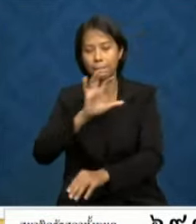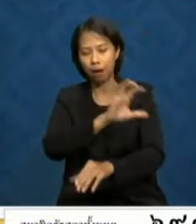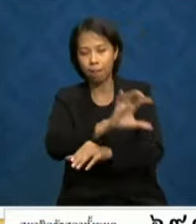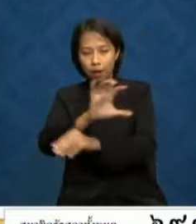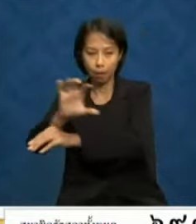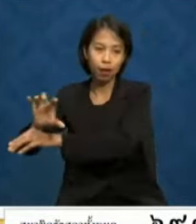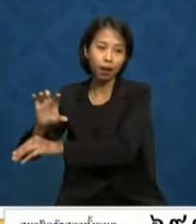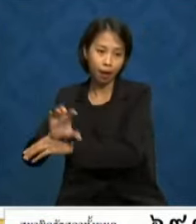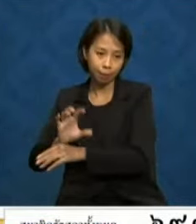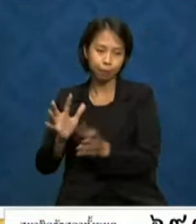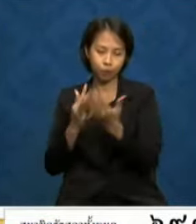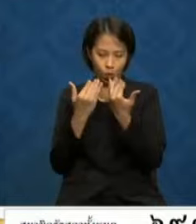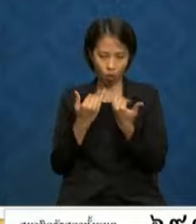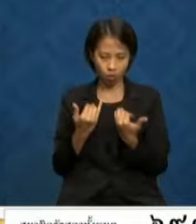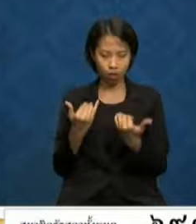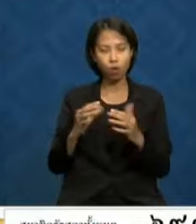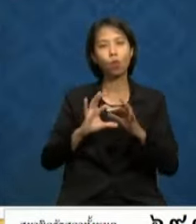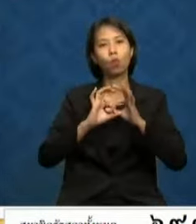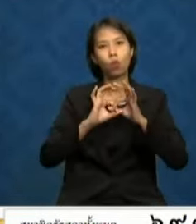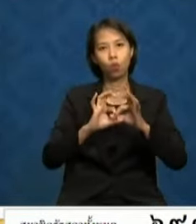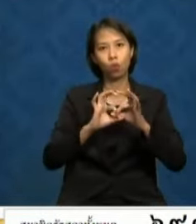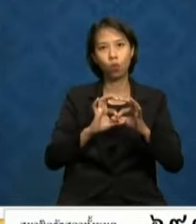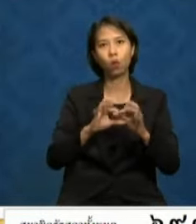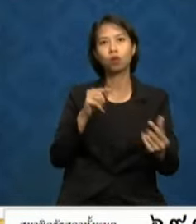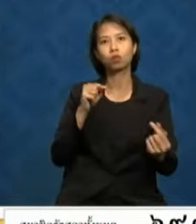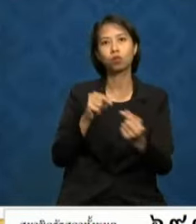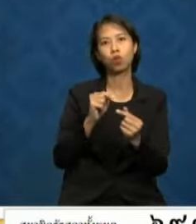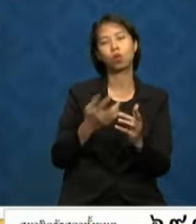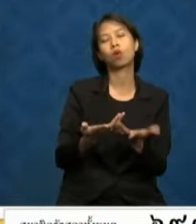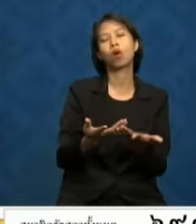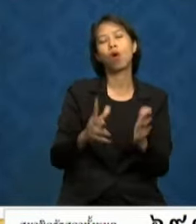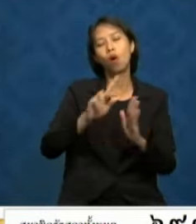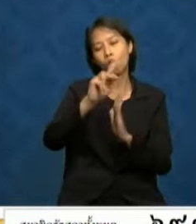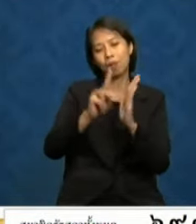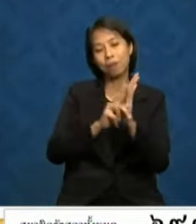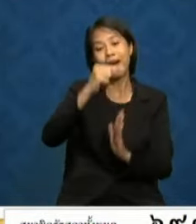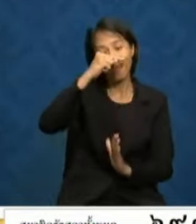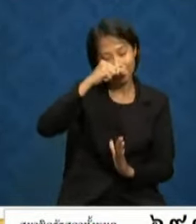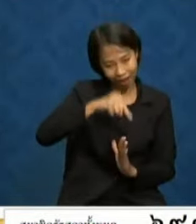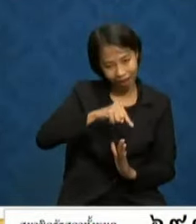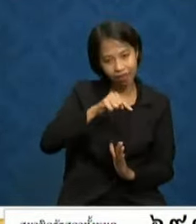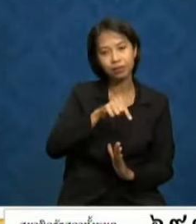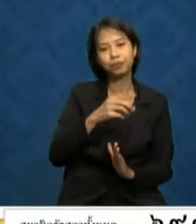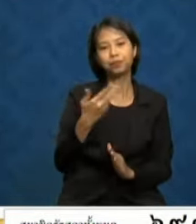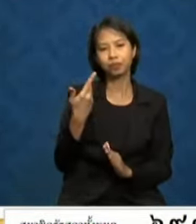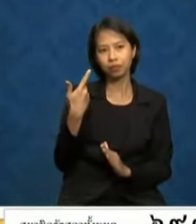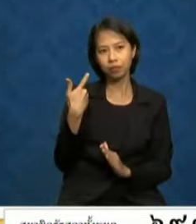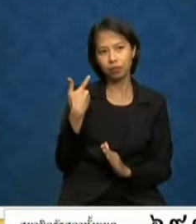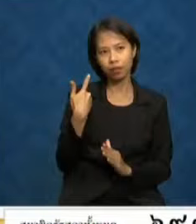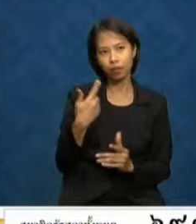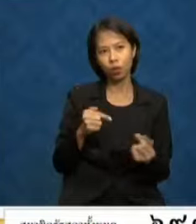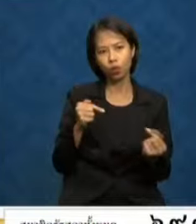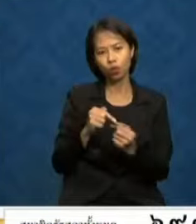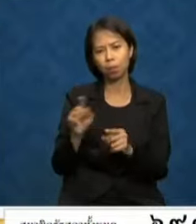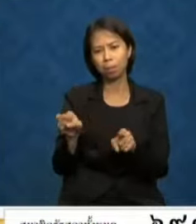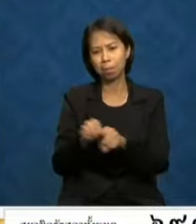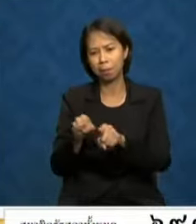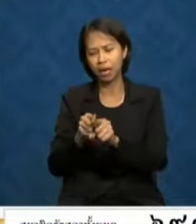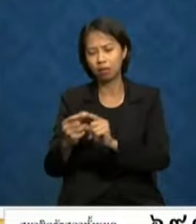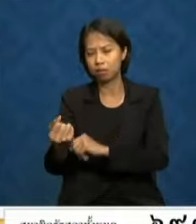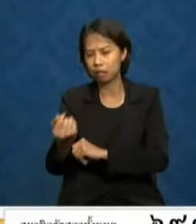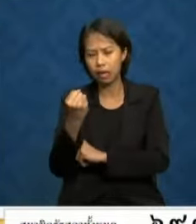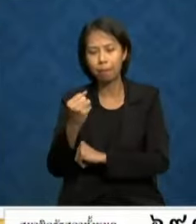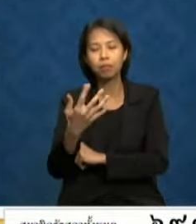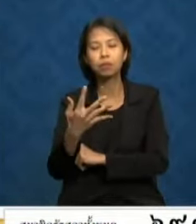ปมีข้อห่วงกังวลเกี่ยวกับการแก้ไขพระราชกำหนดประมงของไทยนะคะซึ่งนำไปสู่การลดความเข้มงวด